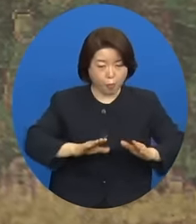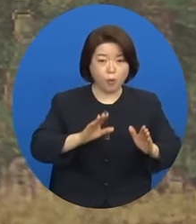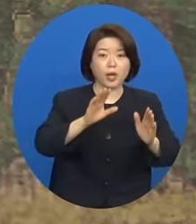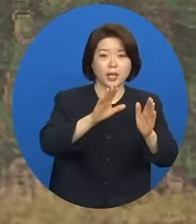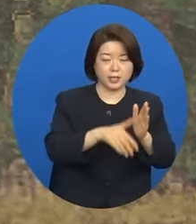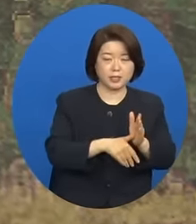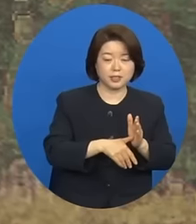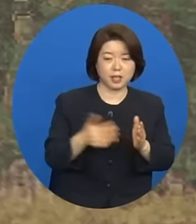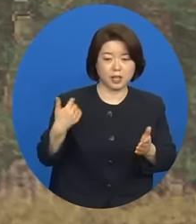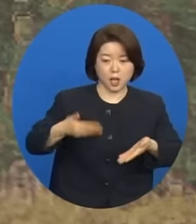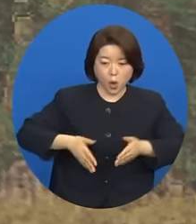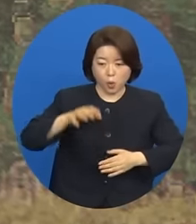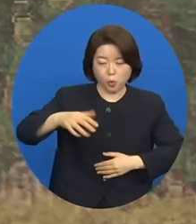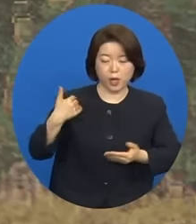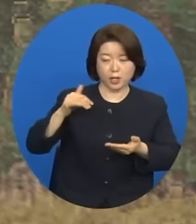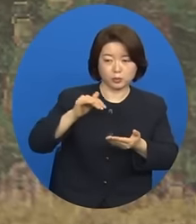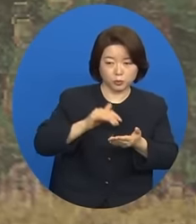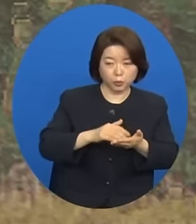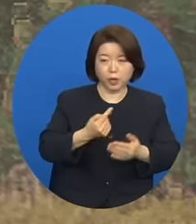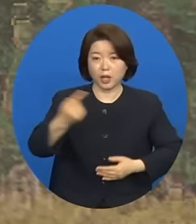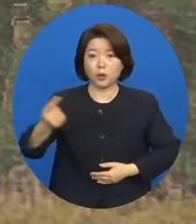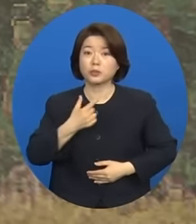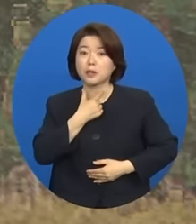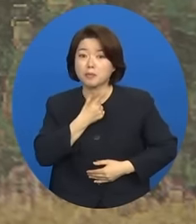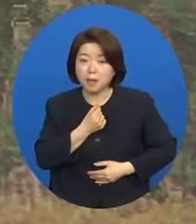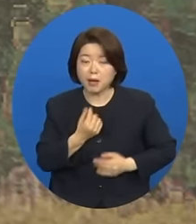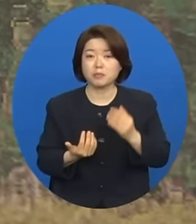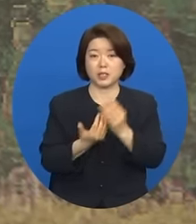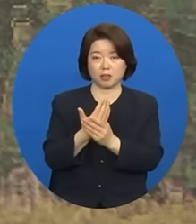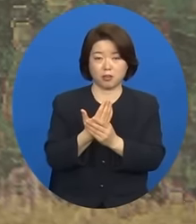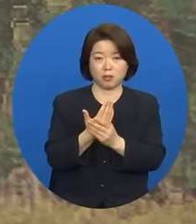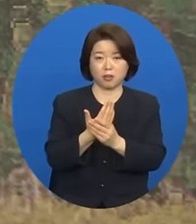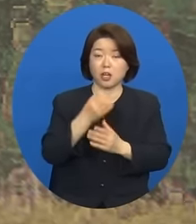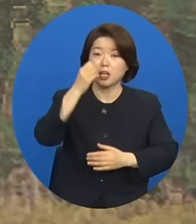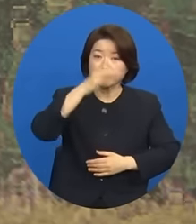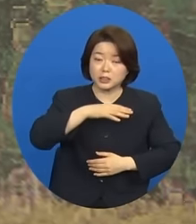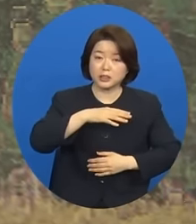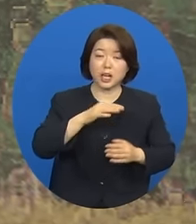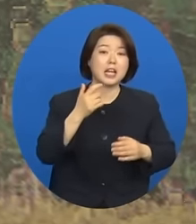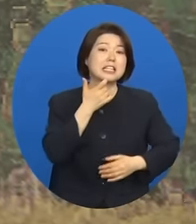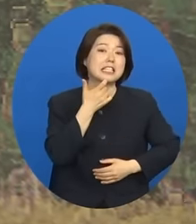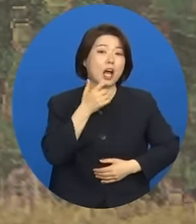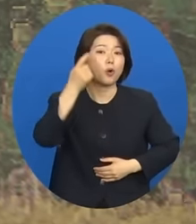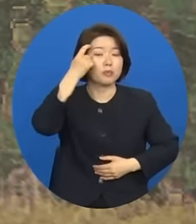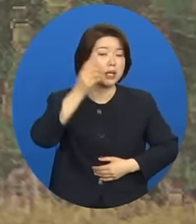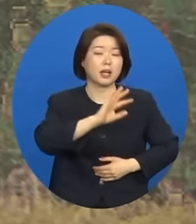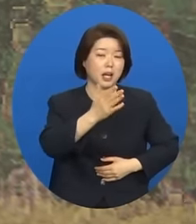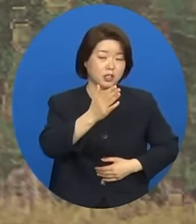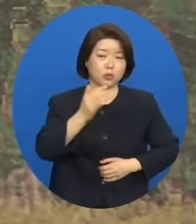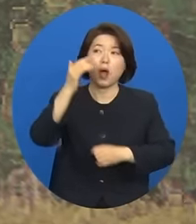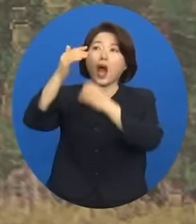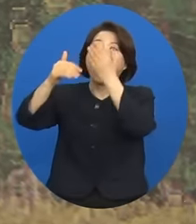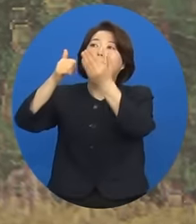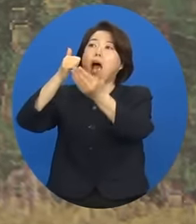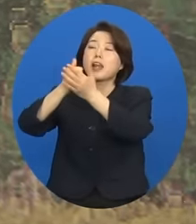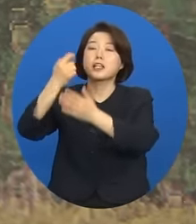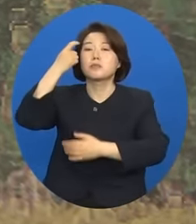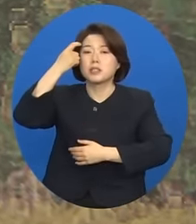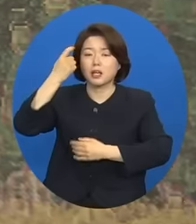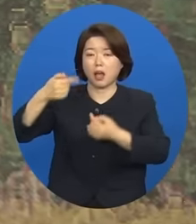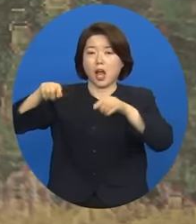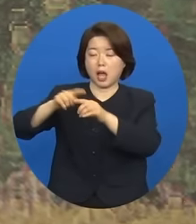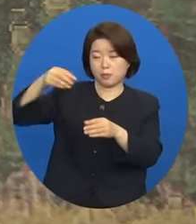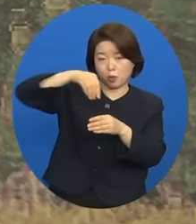돌아가야겠다라고 야곱이 마음을 품은 것이 단지 그의 생각이 아닙니다. 하나님의 생각이 있었어요. 근데 어쨌든